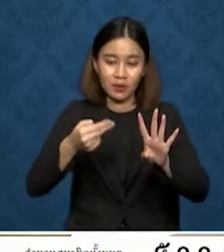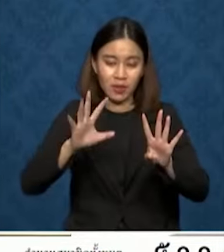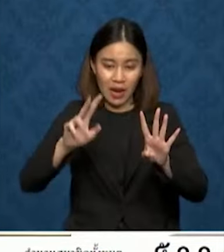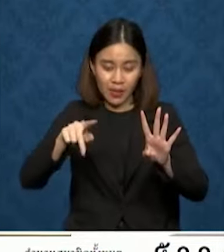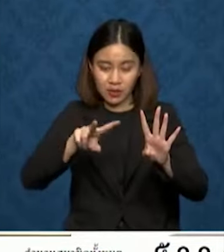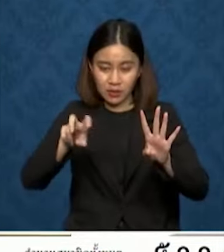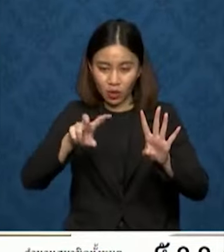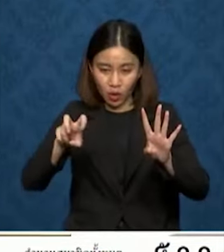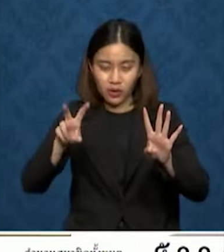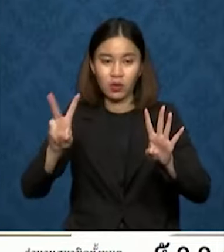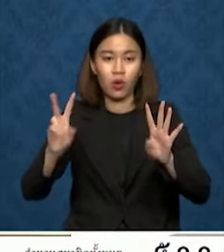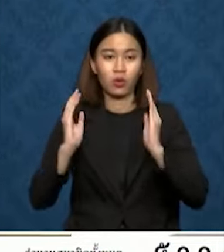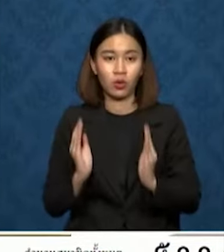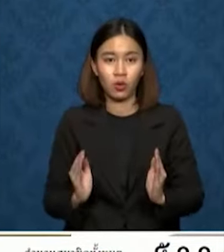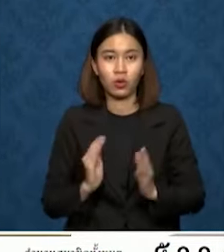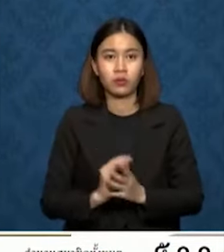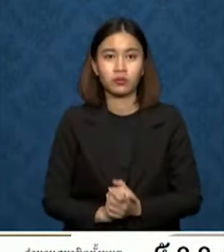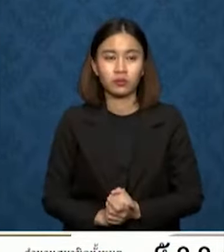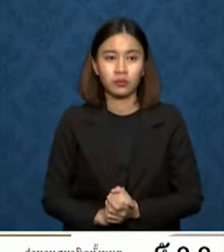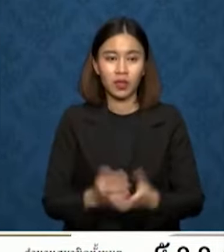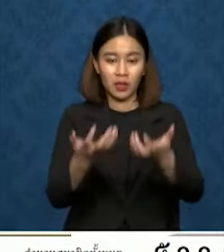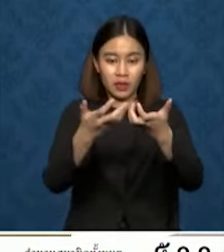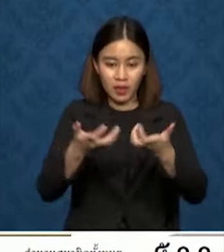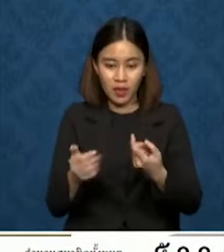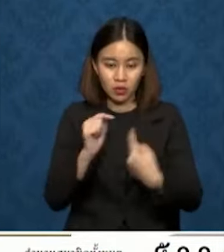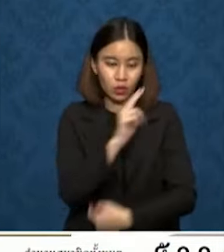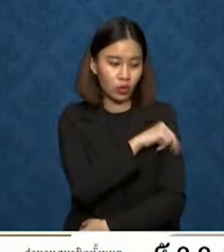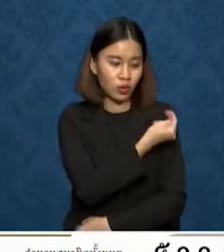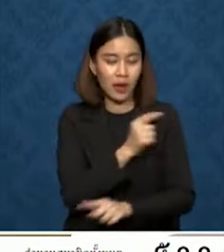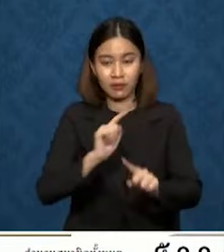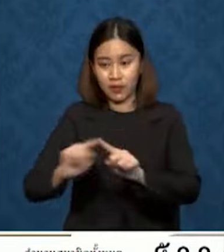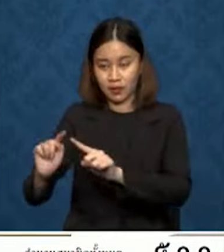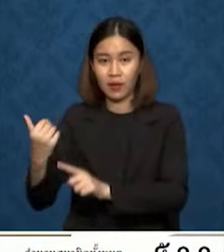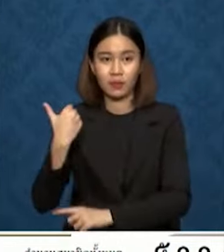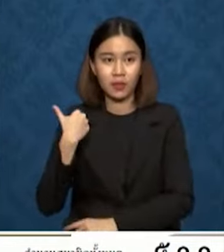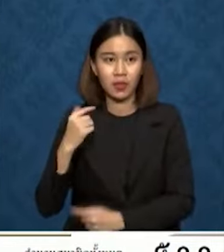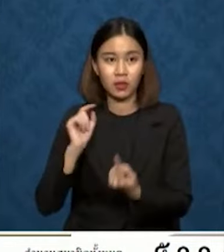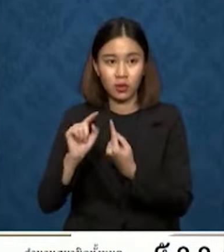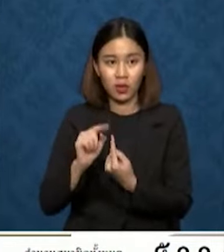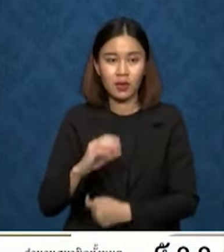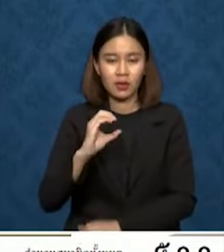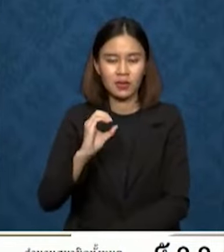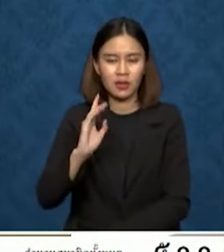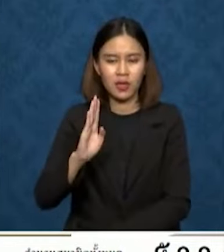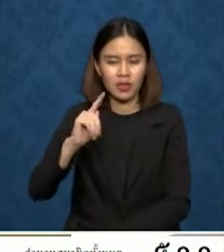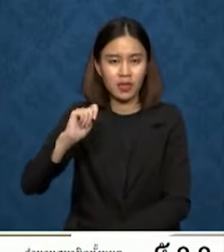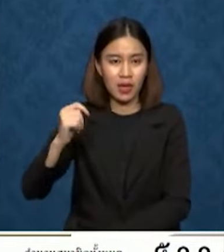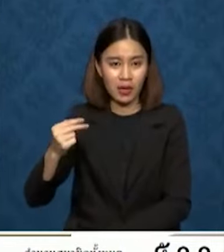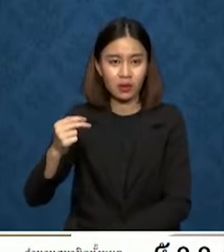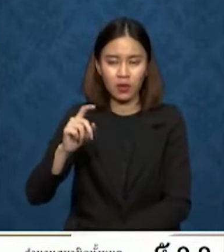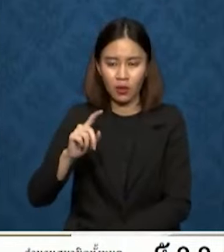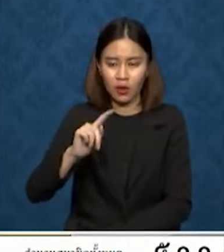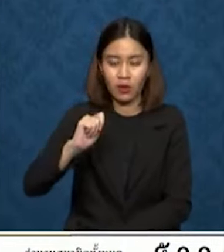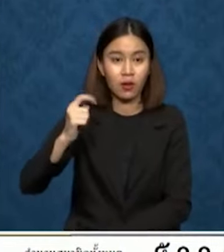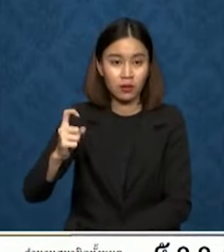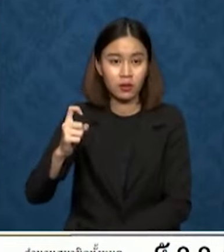202 ลายก็แ่ไปตามโรงยิบลต่ ๆรวมทั้ง CBTXธรทท